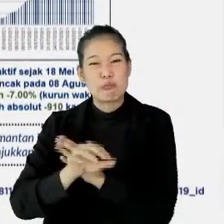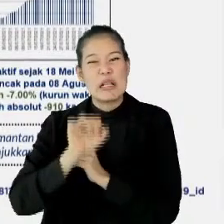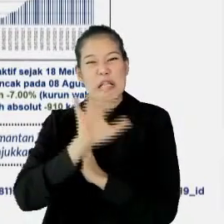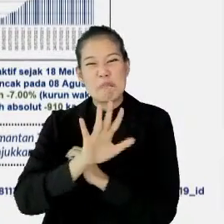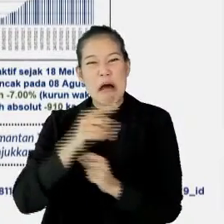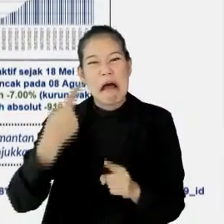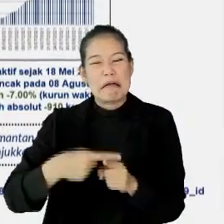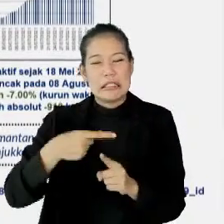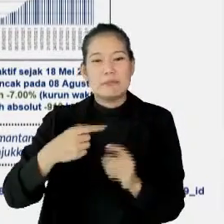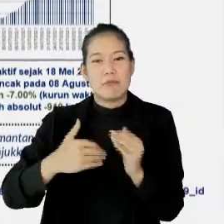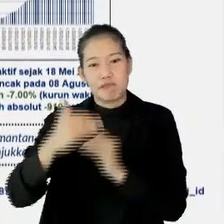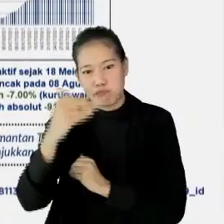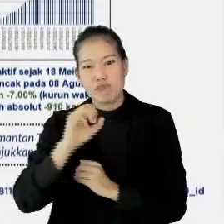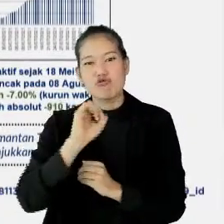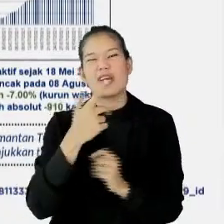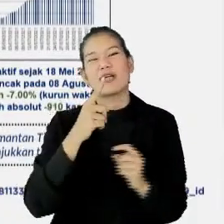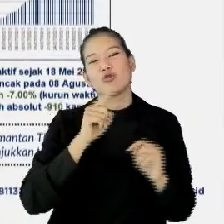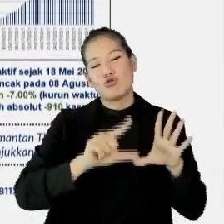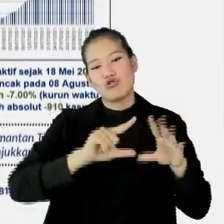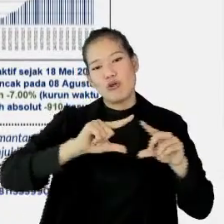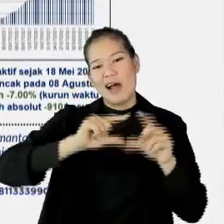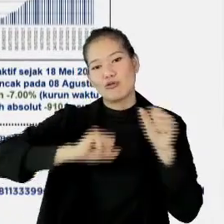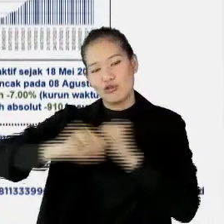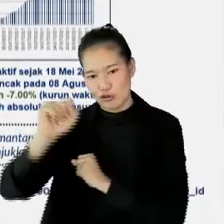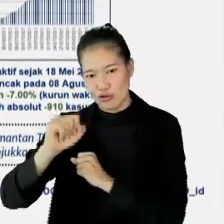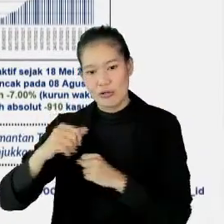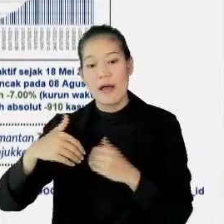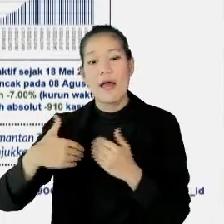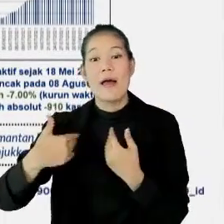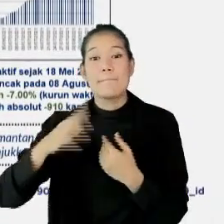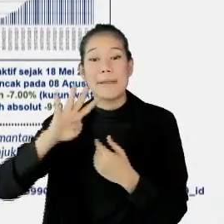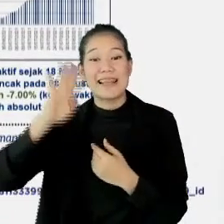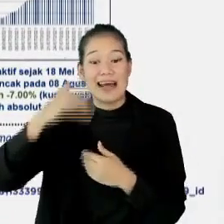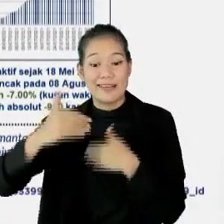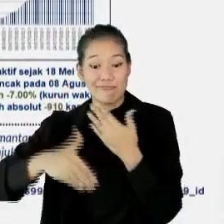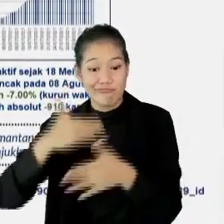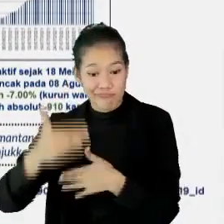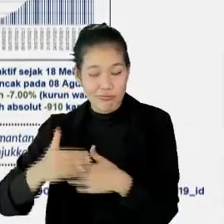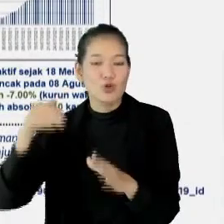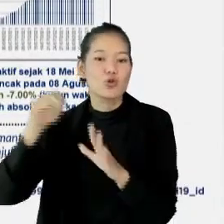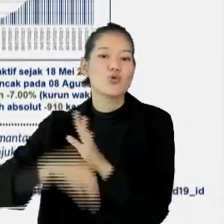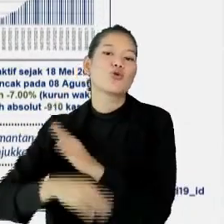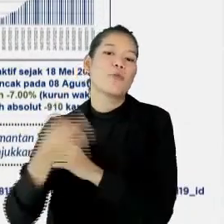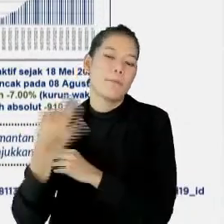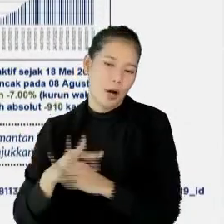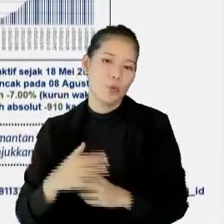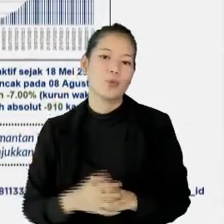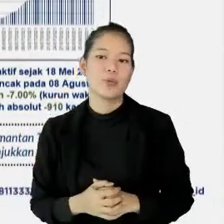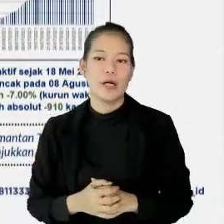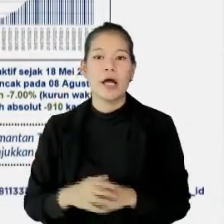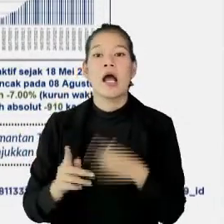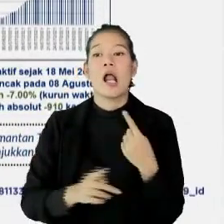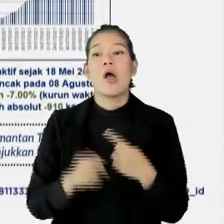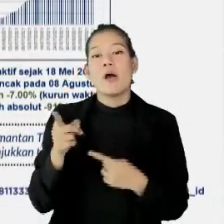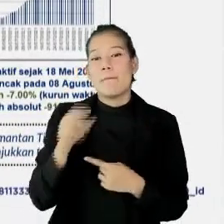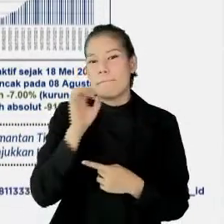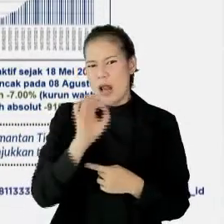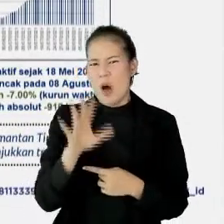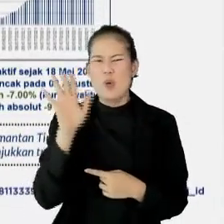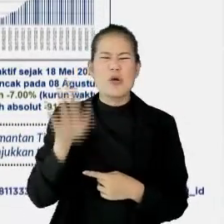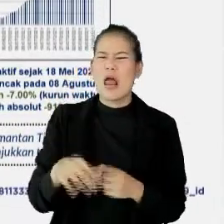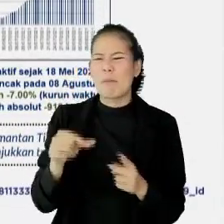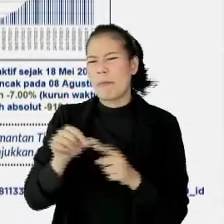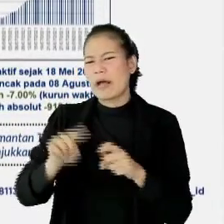kali lipat, puncaknya tanggal 7 Agustus, baru 4 hari ini turun. Nah, itu dia, baru 4 hari. Jadi kalau ini dikatakan, udahlah nggak